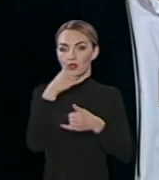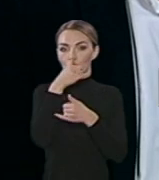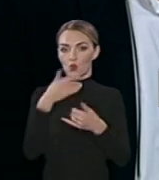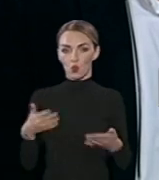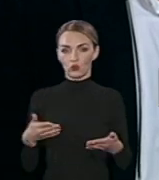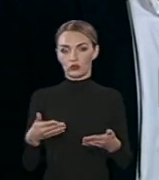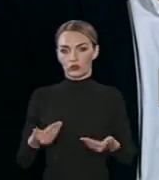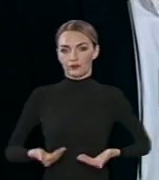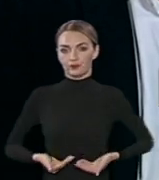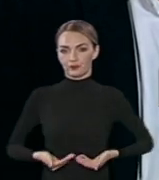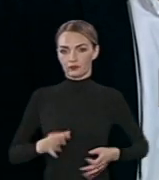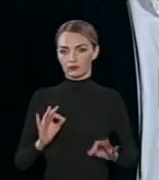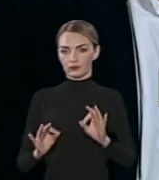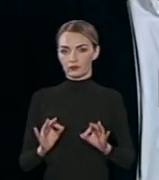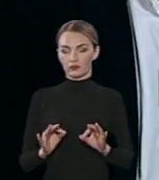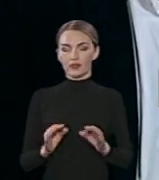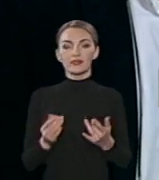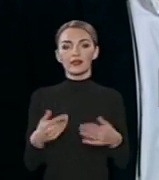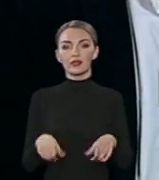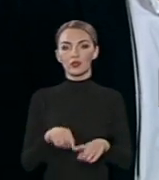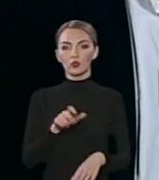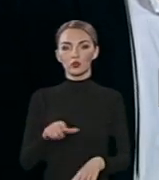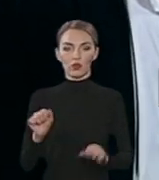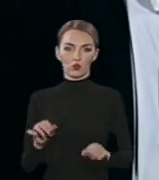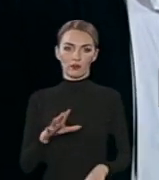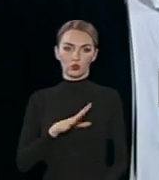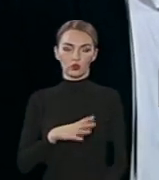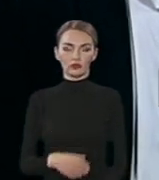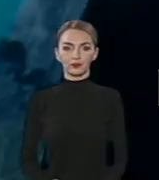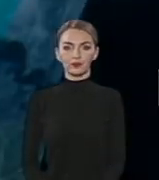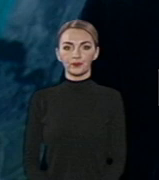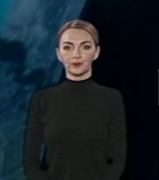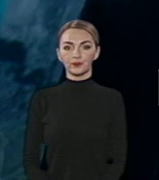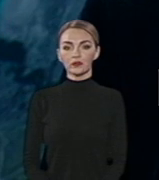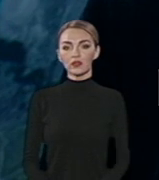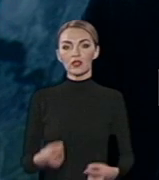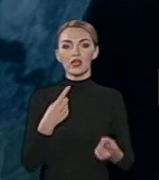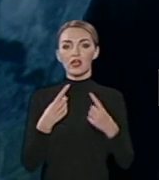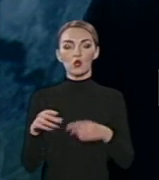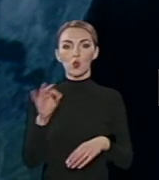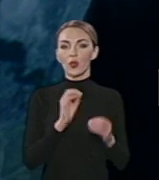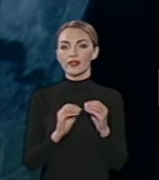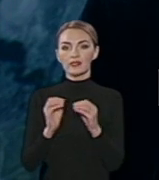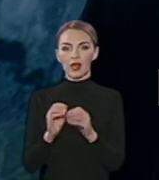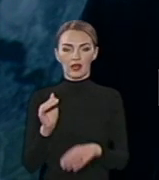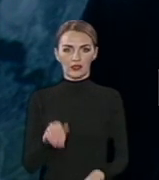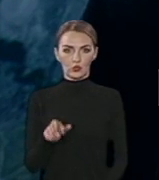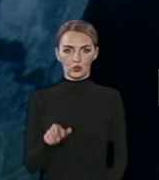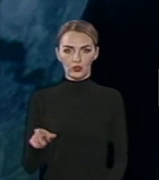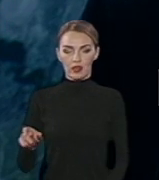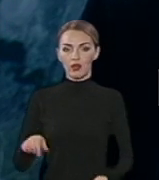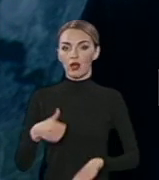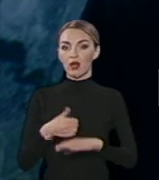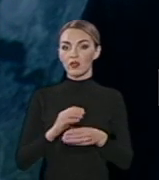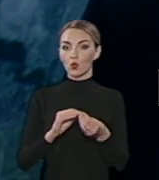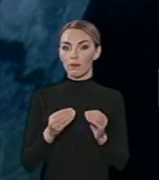вести той спосіб життя, який вони вели. От скільки таких людей може бути, на ваш погляд? Ну, річ йде о десятках тисяч людей, і головна